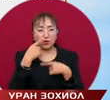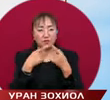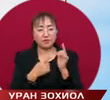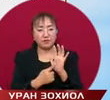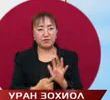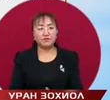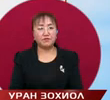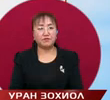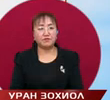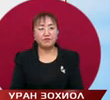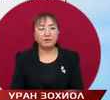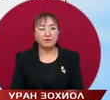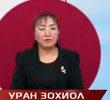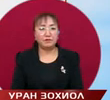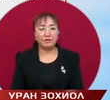завчиж байдагсан.